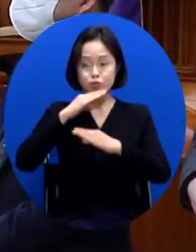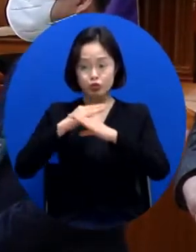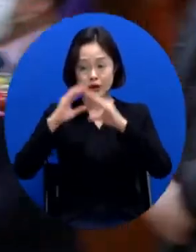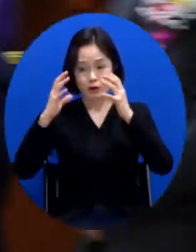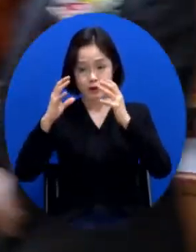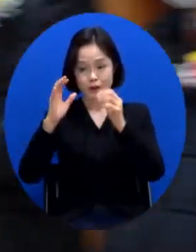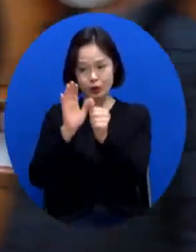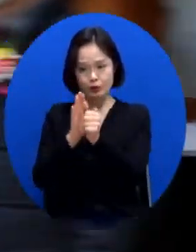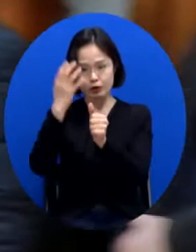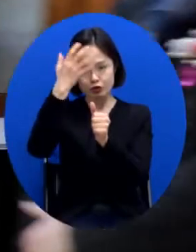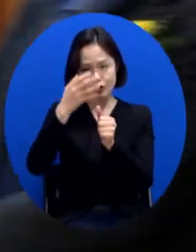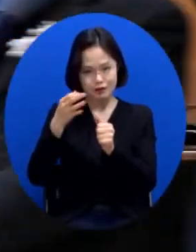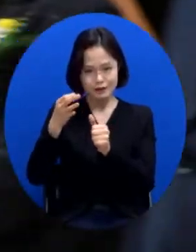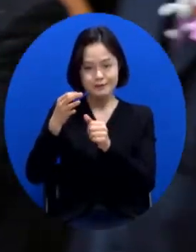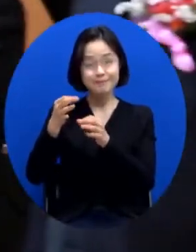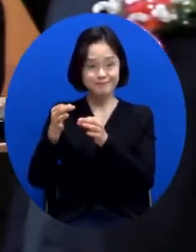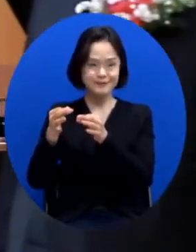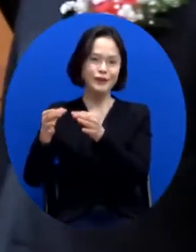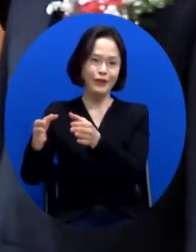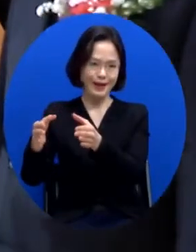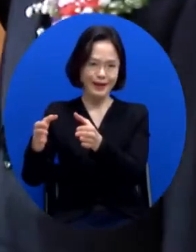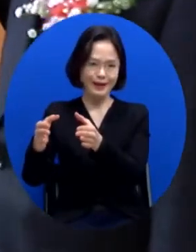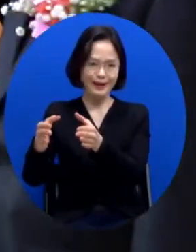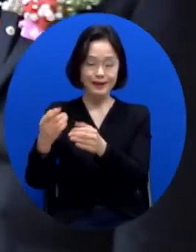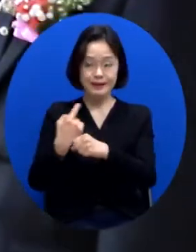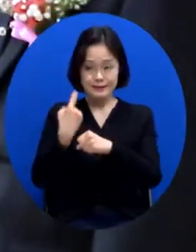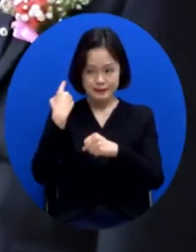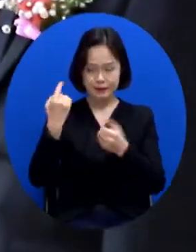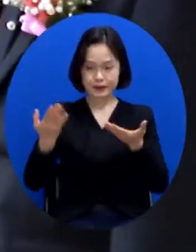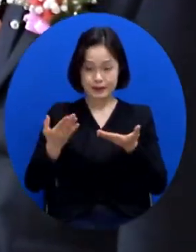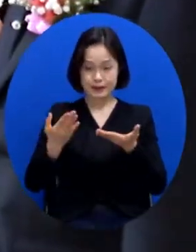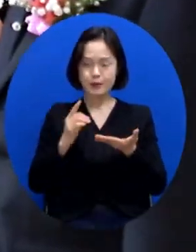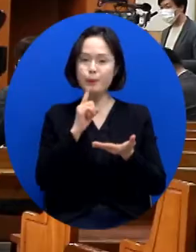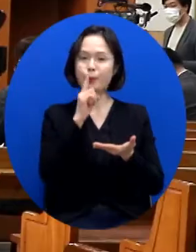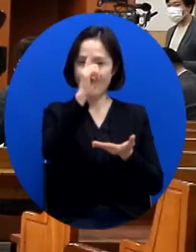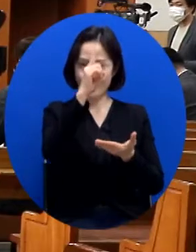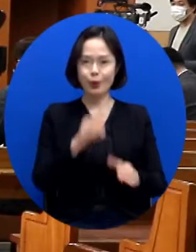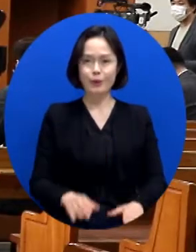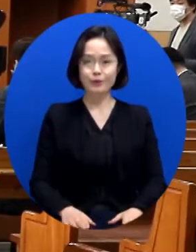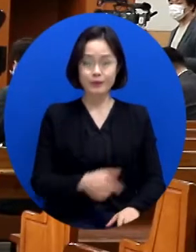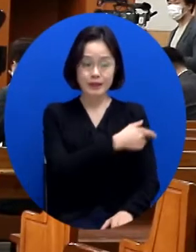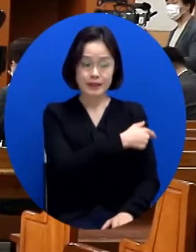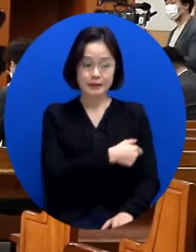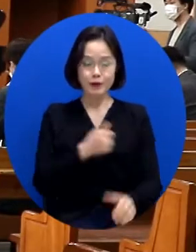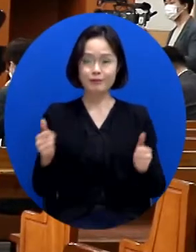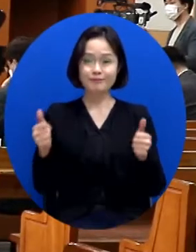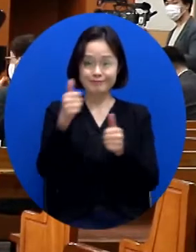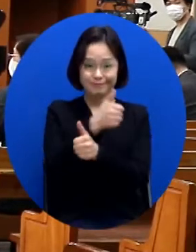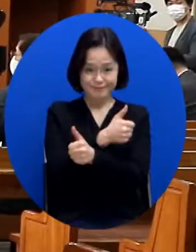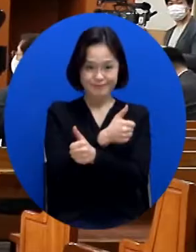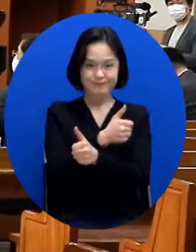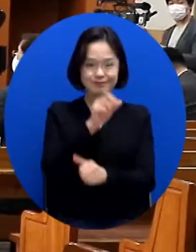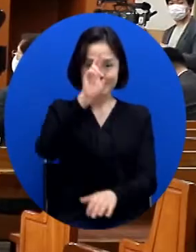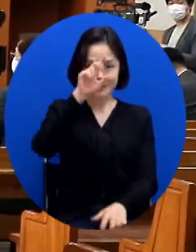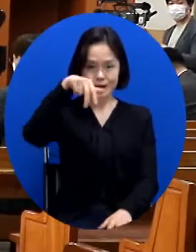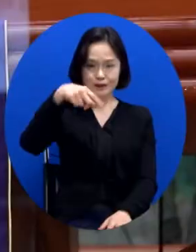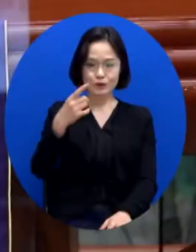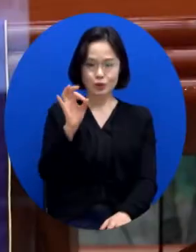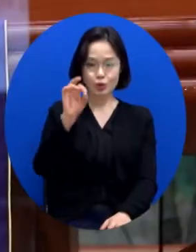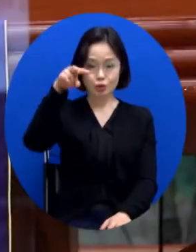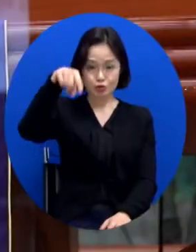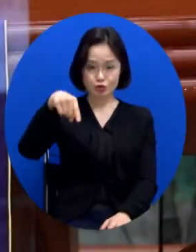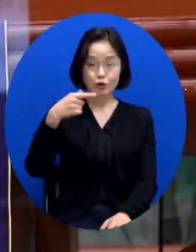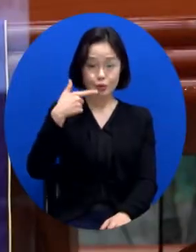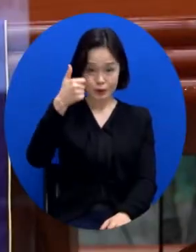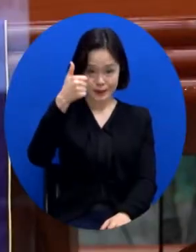후원금 전달 등 지난 회기 사역을 보고하고 임원 개선을 통해 전주 중부 교회 박종숙 목사를